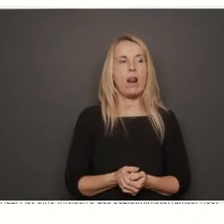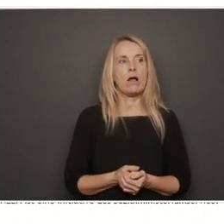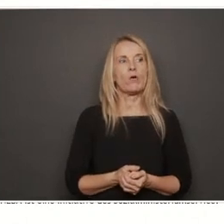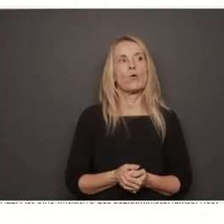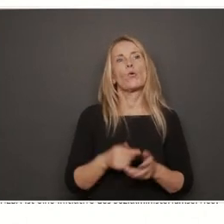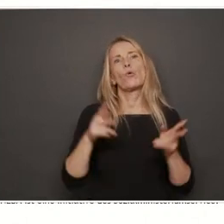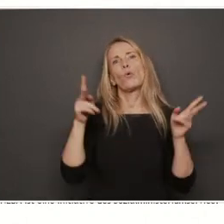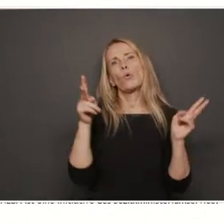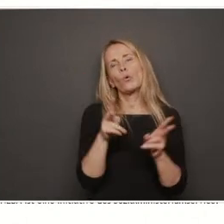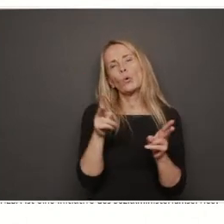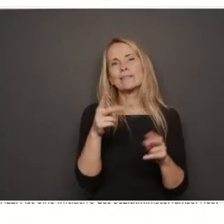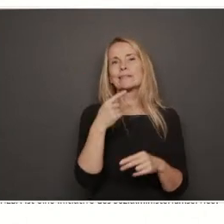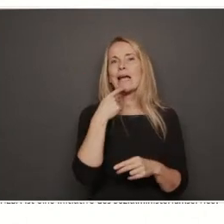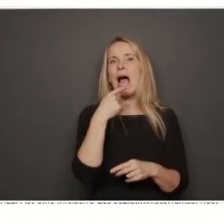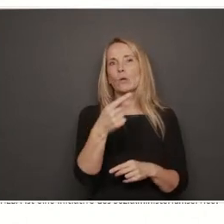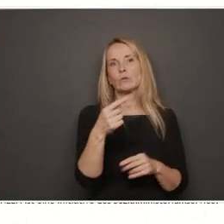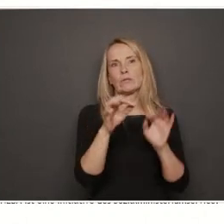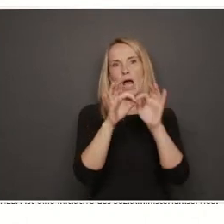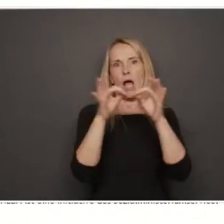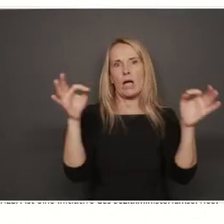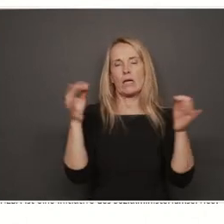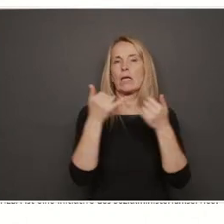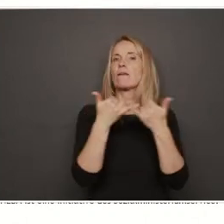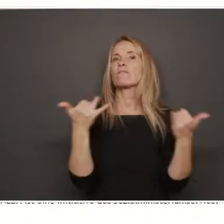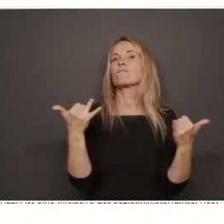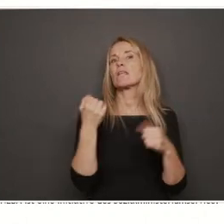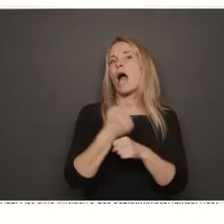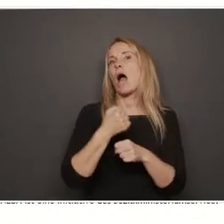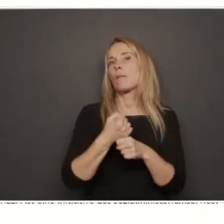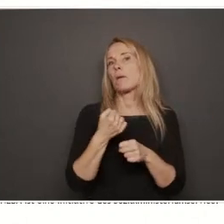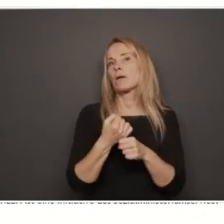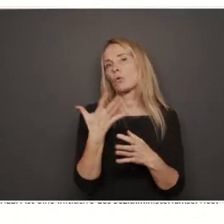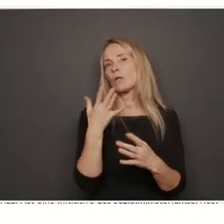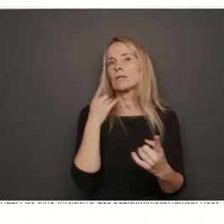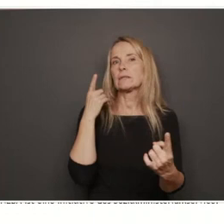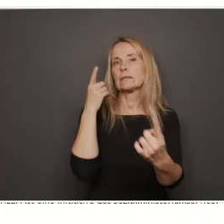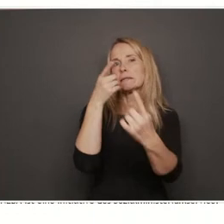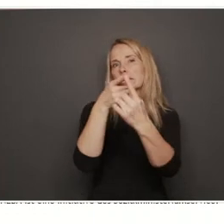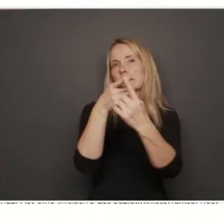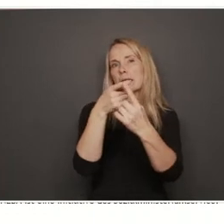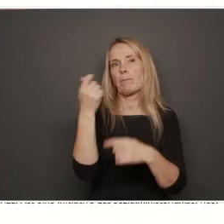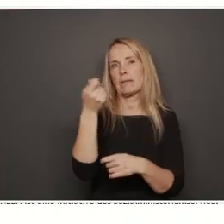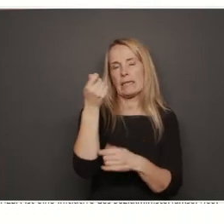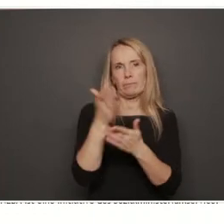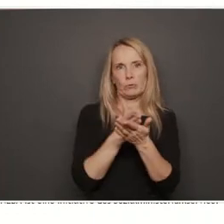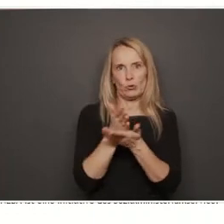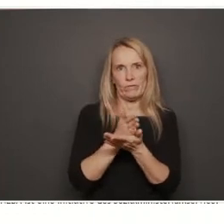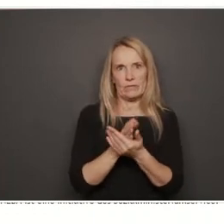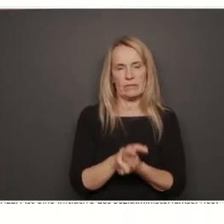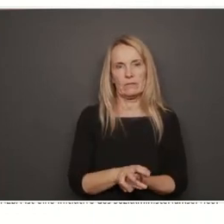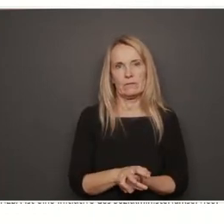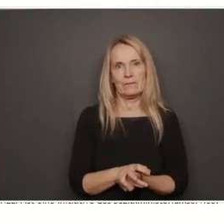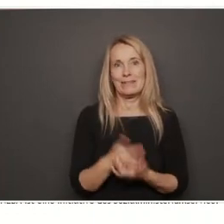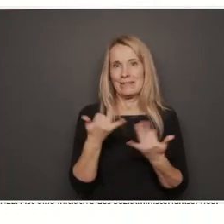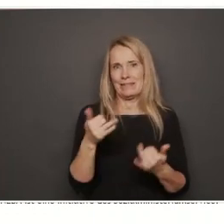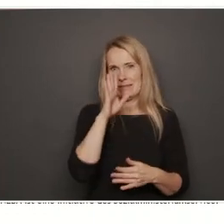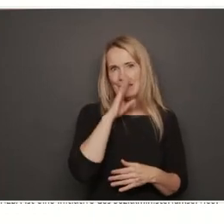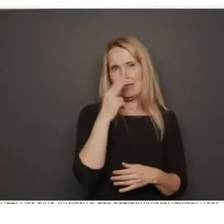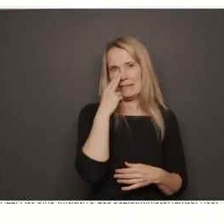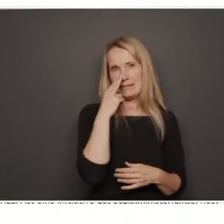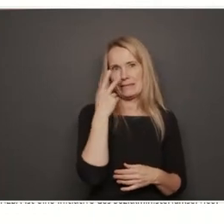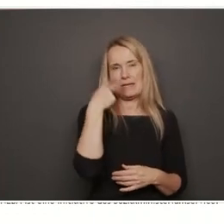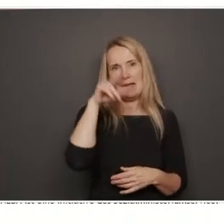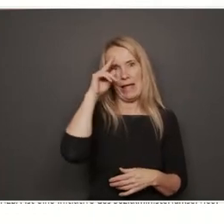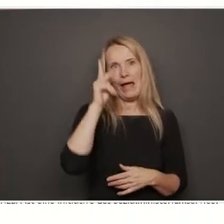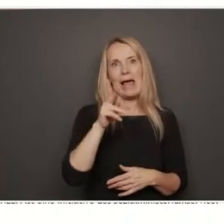kurzen Aussage, wie die Arbeit im Betriebsservice oder die Zielsetzung gesehen wird. Sie haben gerade den Herrn Bernhard Kraus